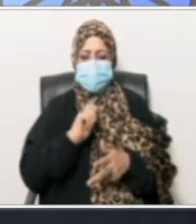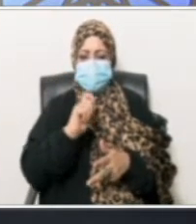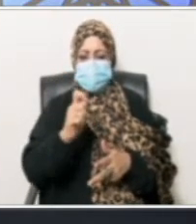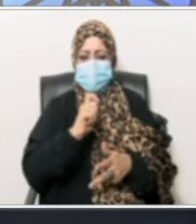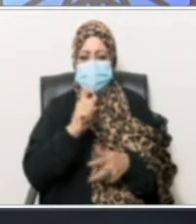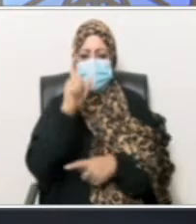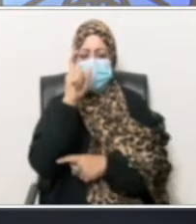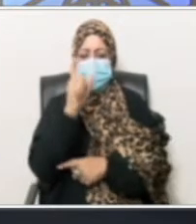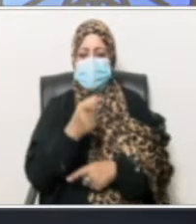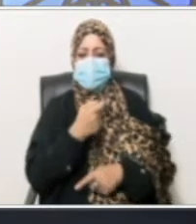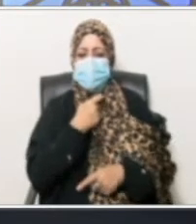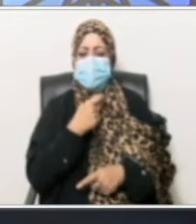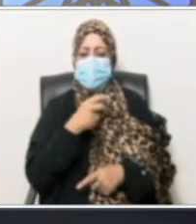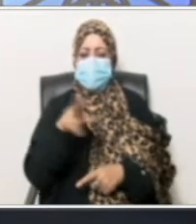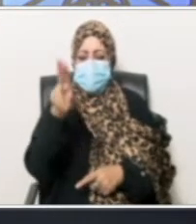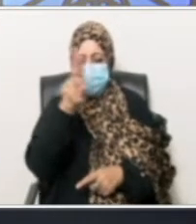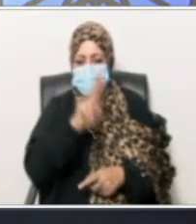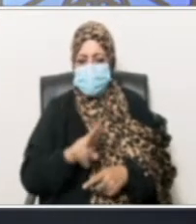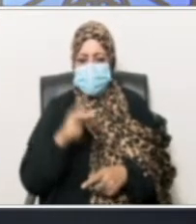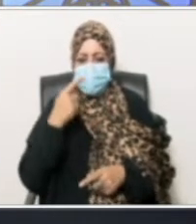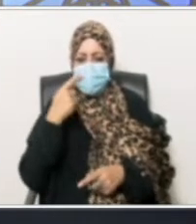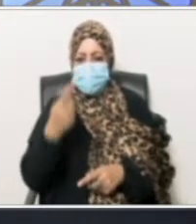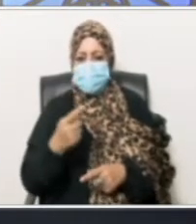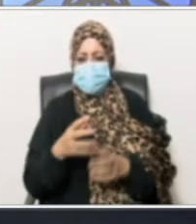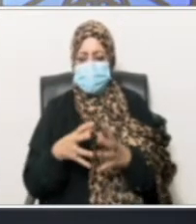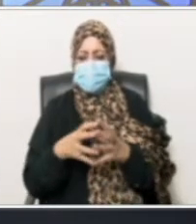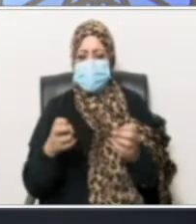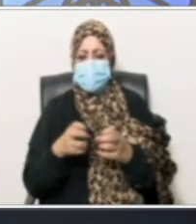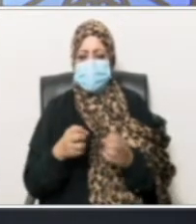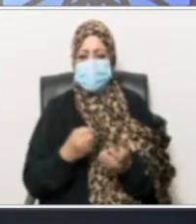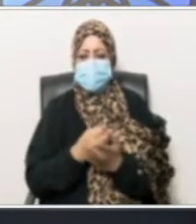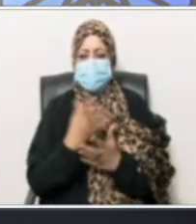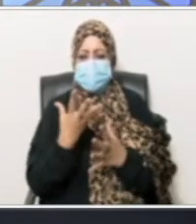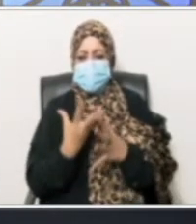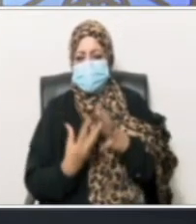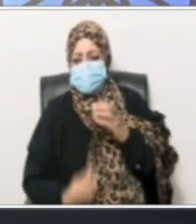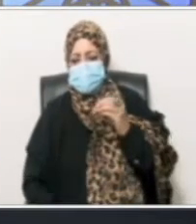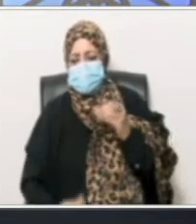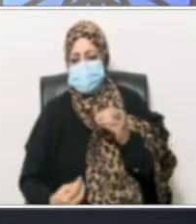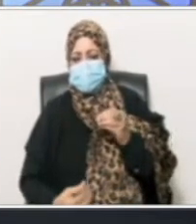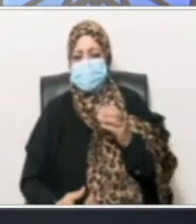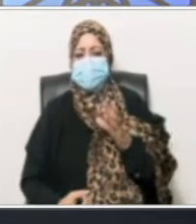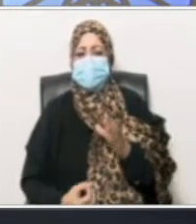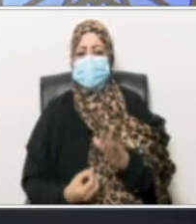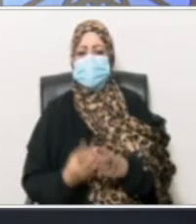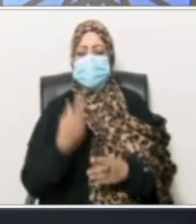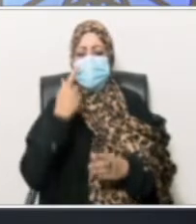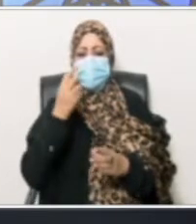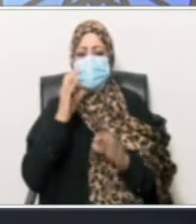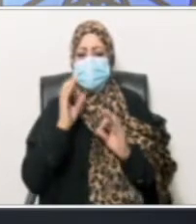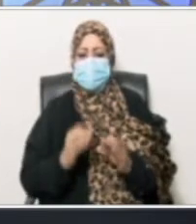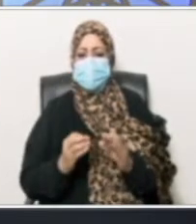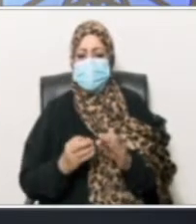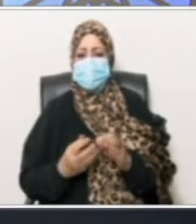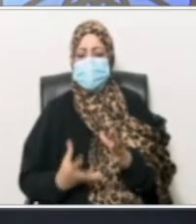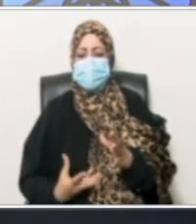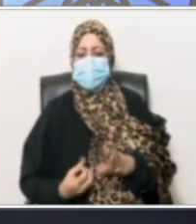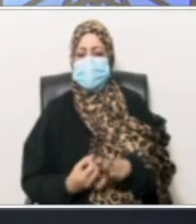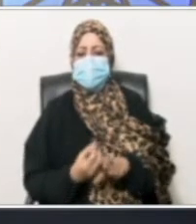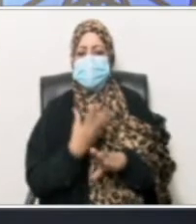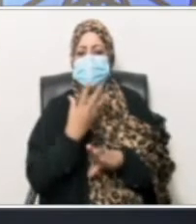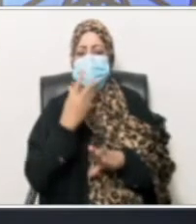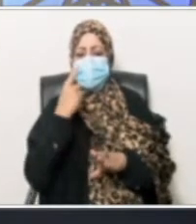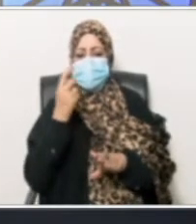او صلاه الفجر وشيء طيب ومحبوب، ولكن يا اخي هي خطبتين، تقدر الخطبه الثانيه تحط فيها والواقع، والخطبه الثانيه تاخذ